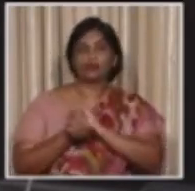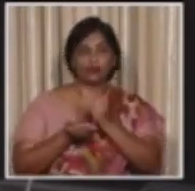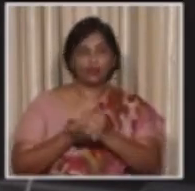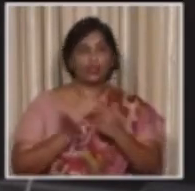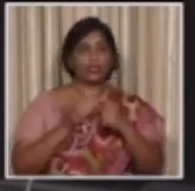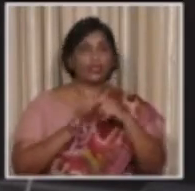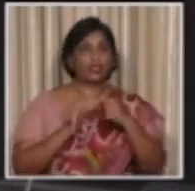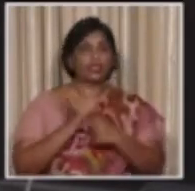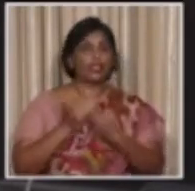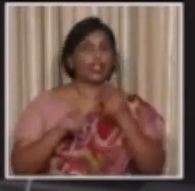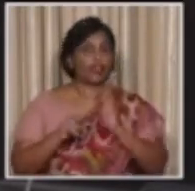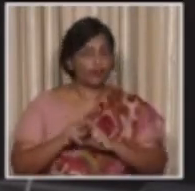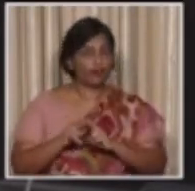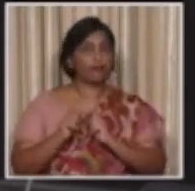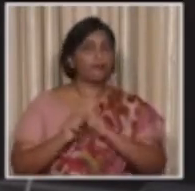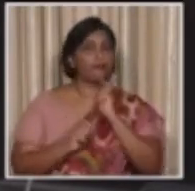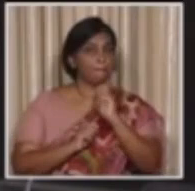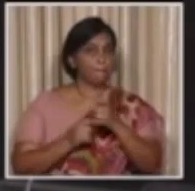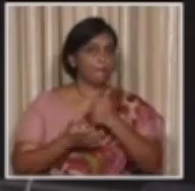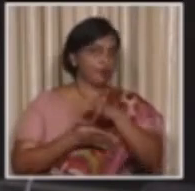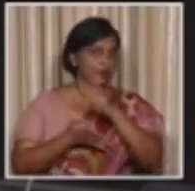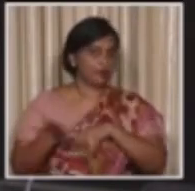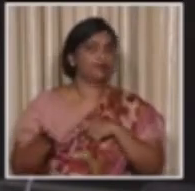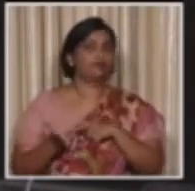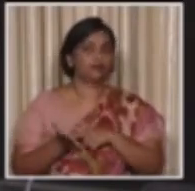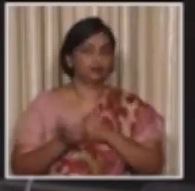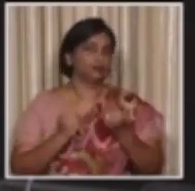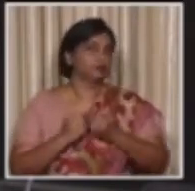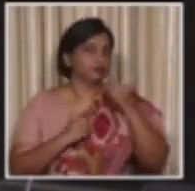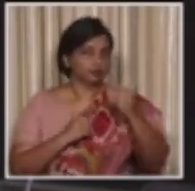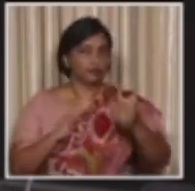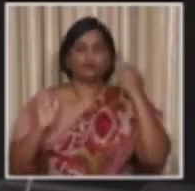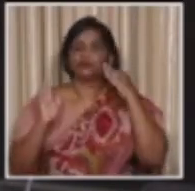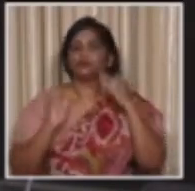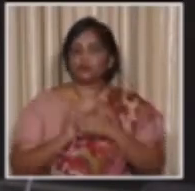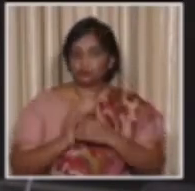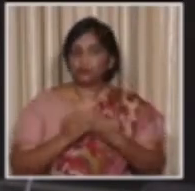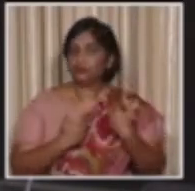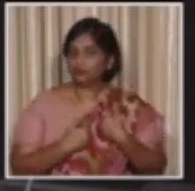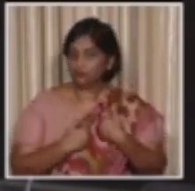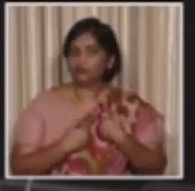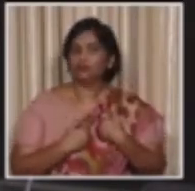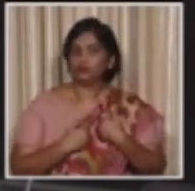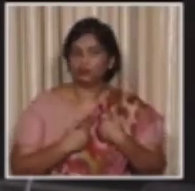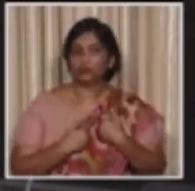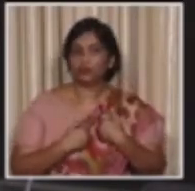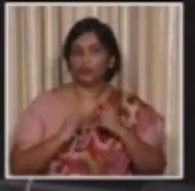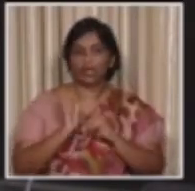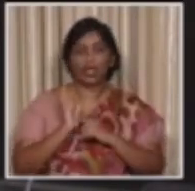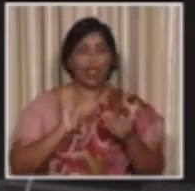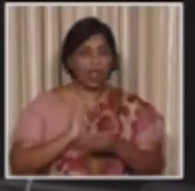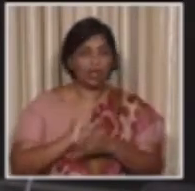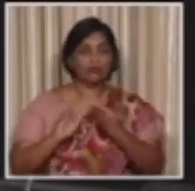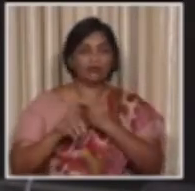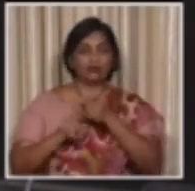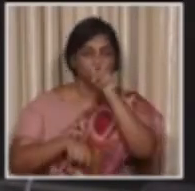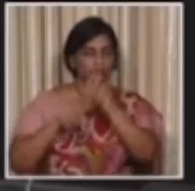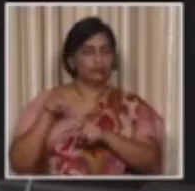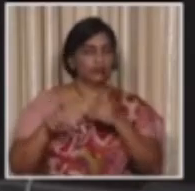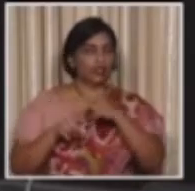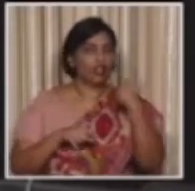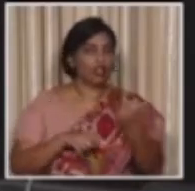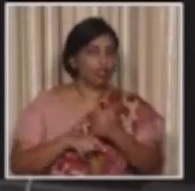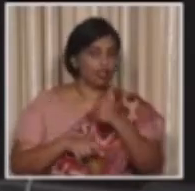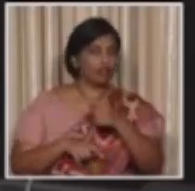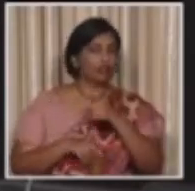අරමුදල් ගෙවීමටත් පියවරගෙන තිබේ කියලා ලියලා තිනවා. මේක ඊට එහාට ගියපු කන්සෙප්ට් එකක්. අපි ඩිග්නිටි ඔෆ් ලේබර් කියන අලුත්